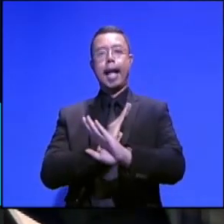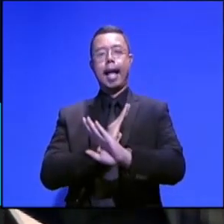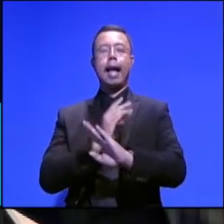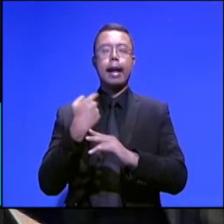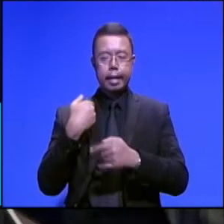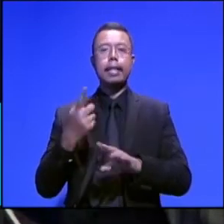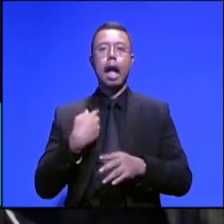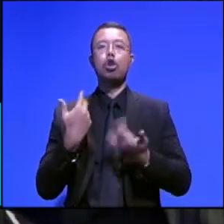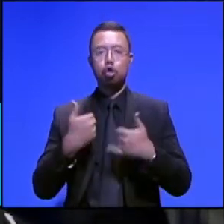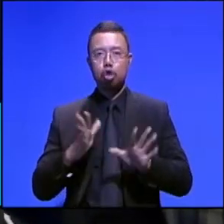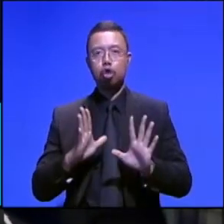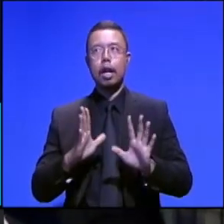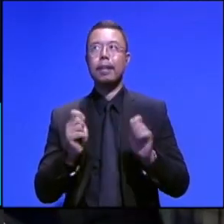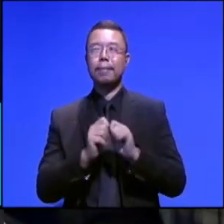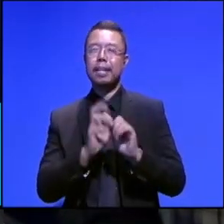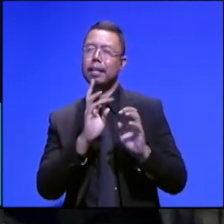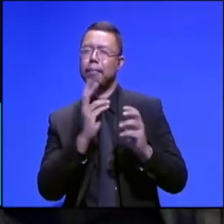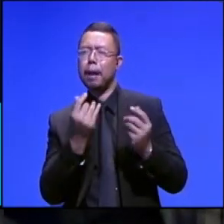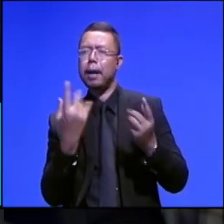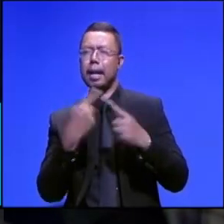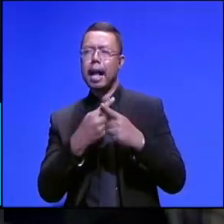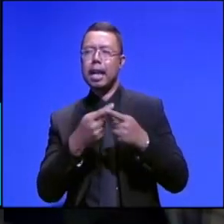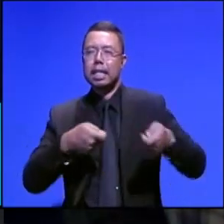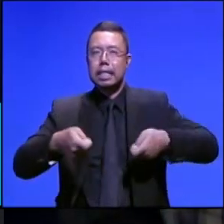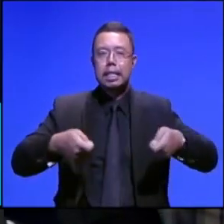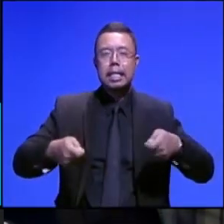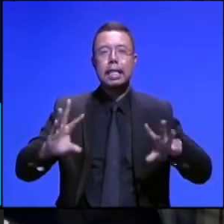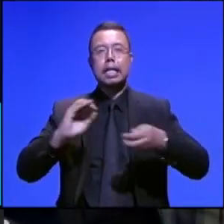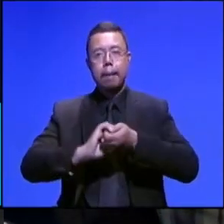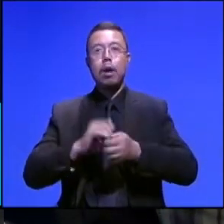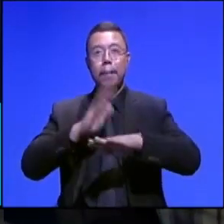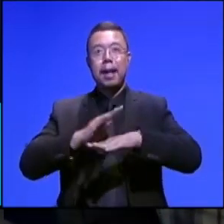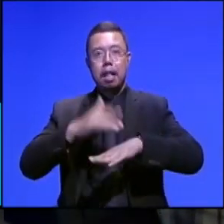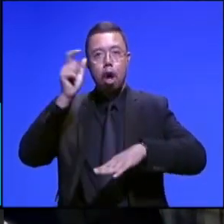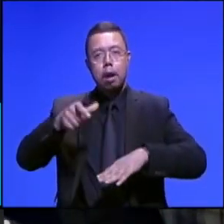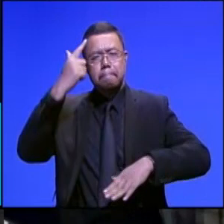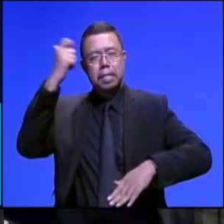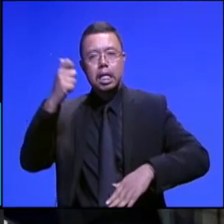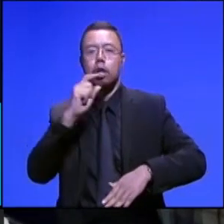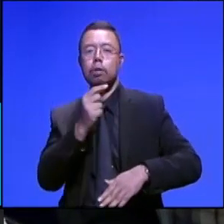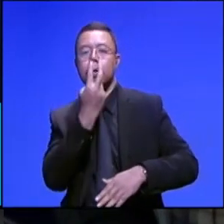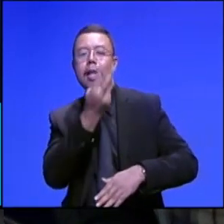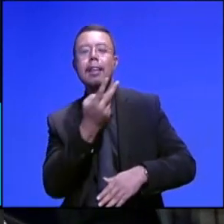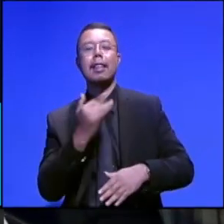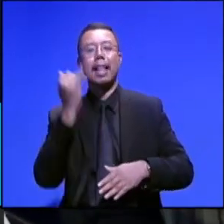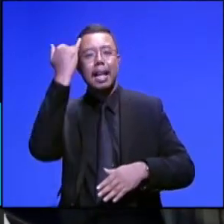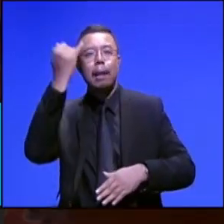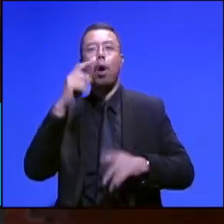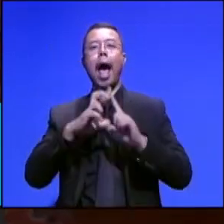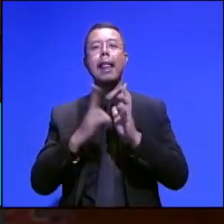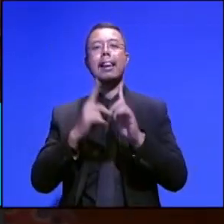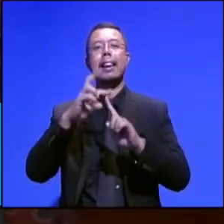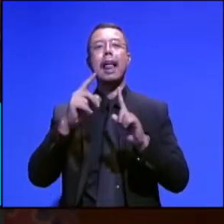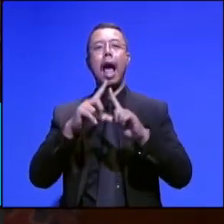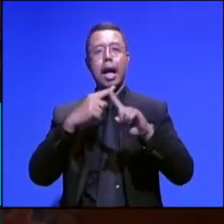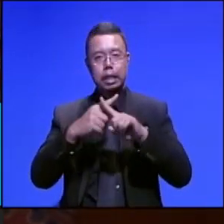juga sudah melakukan beberapa kali koordinasi dan memanggil ahli untuk update ilmu tentang antraks. Sudah